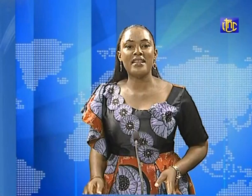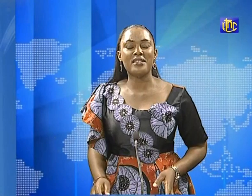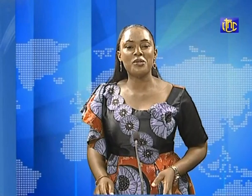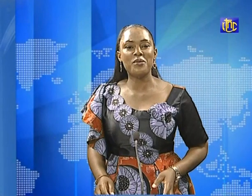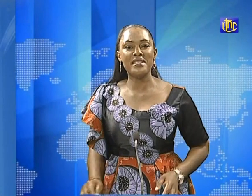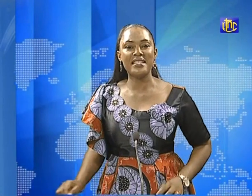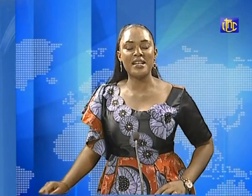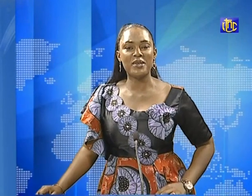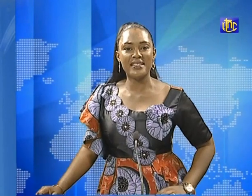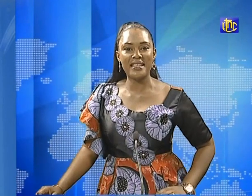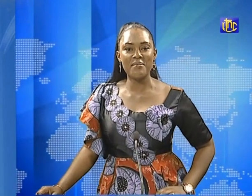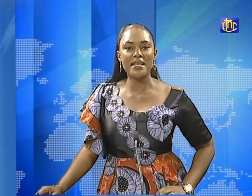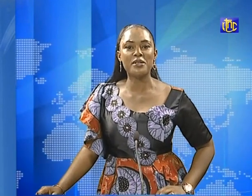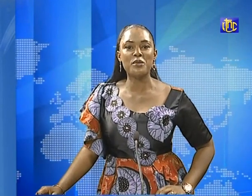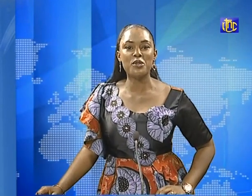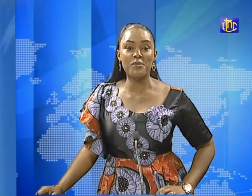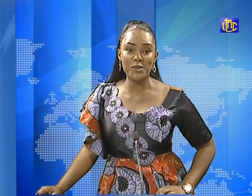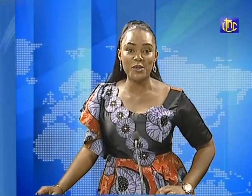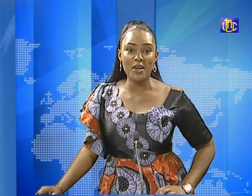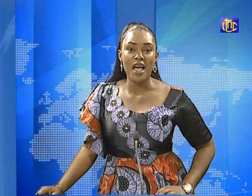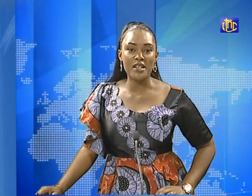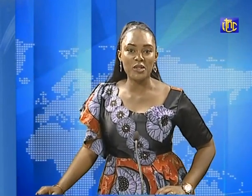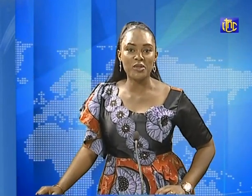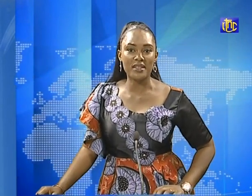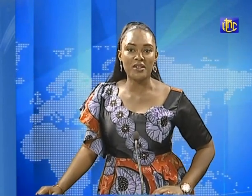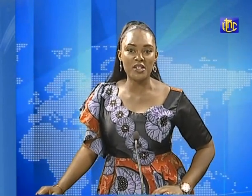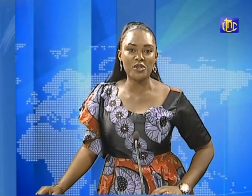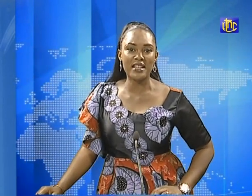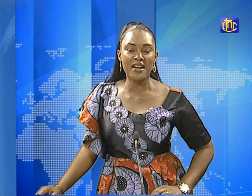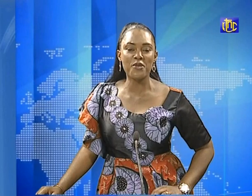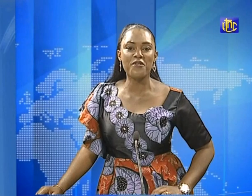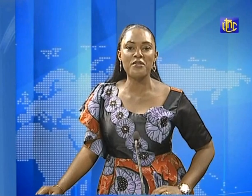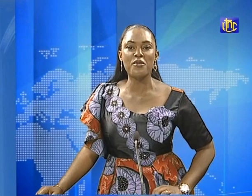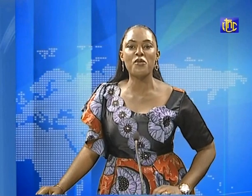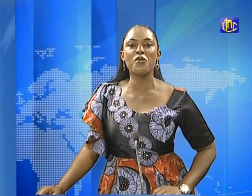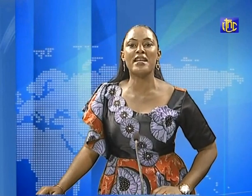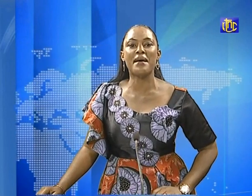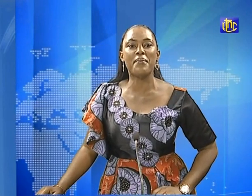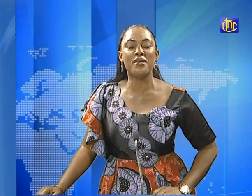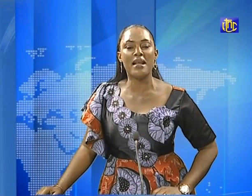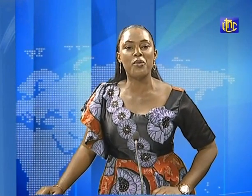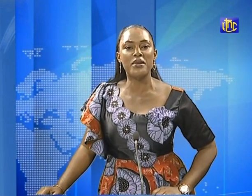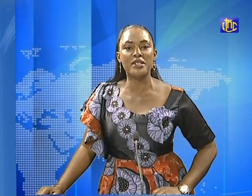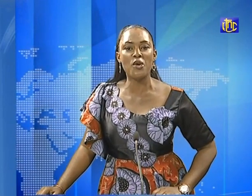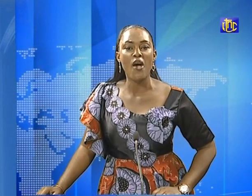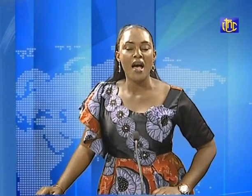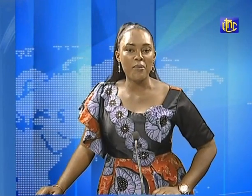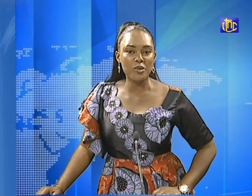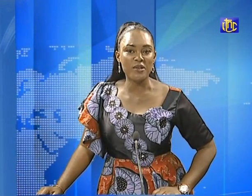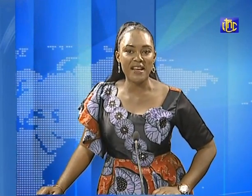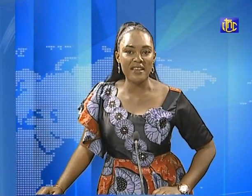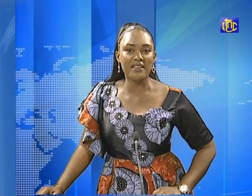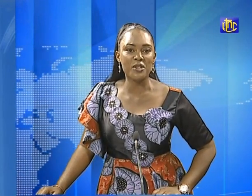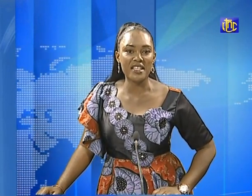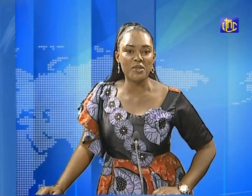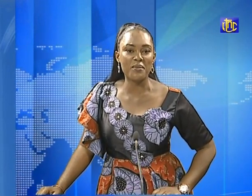journal congolaise, c'est le midi actualité. Mesdames et messieurs, bonjour. Un seul titre dans ce journal, le gouvernement congolais appelle la population à